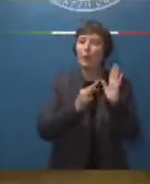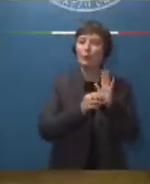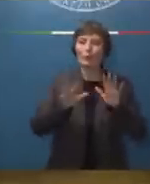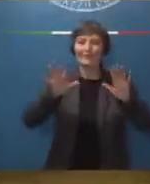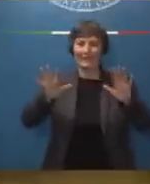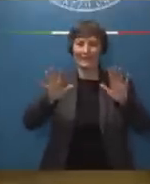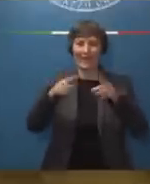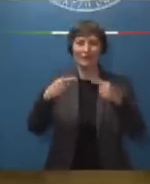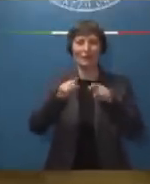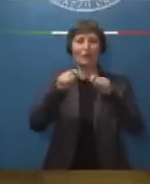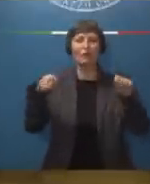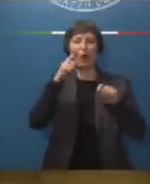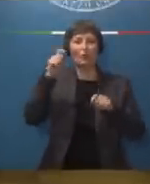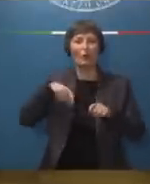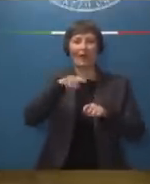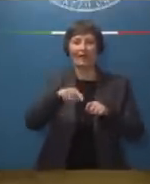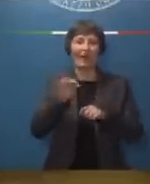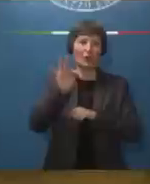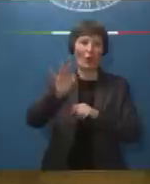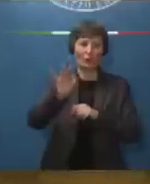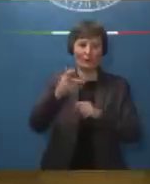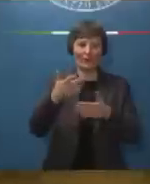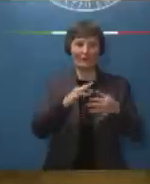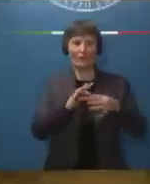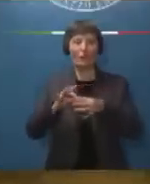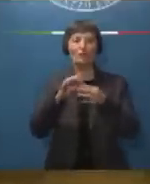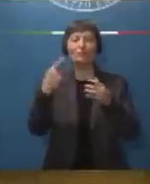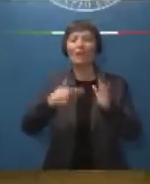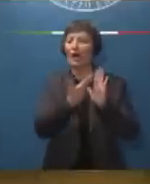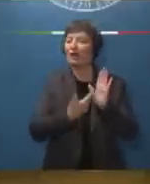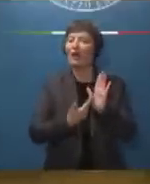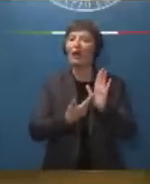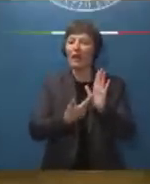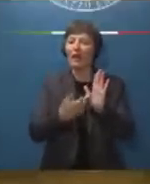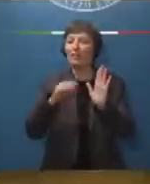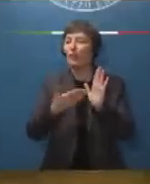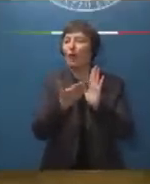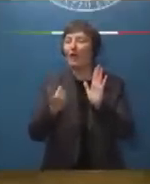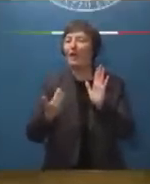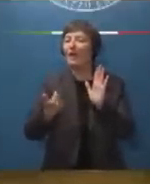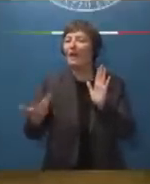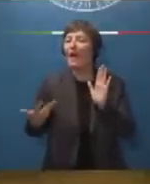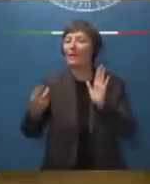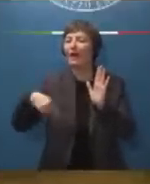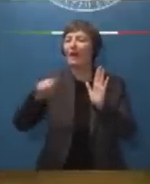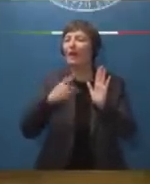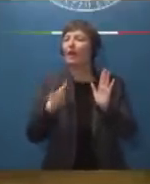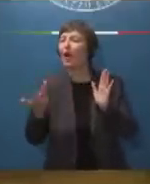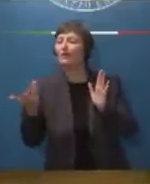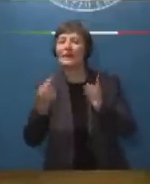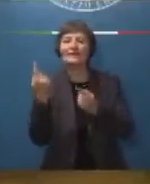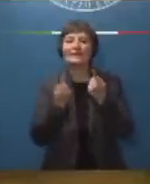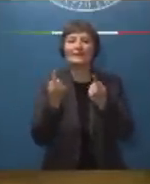punti che nel totale eliminano le minacce alla pace sono passi dieci Passi Passi